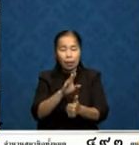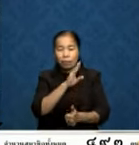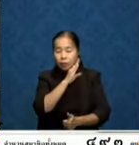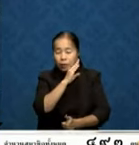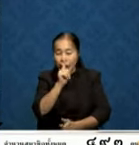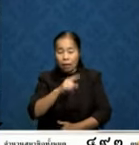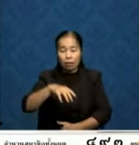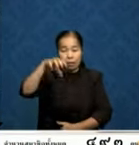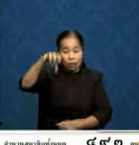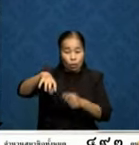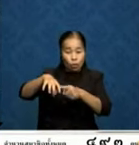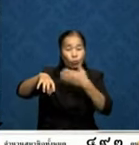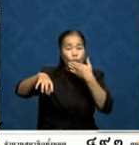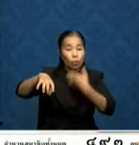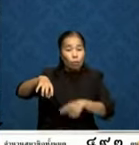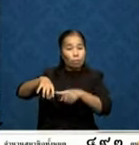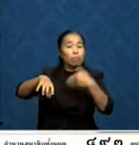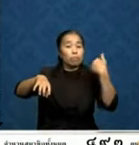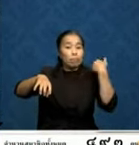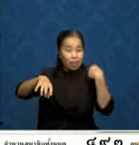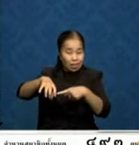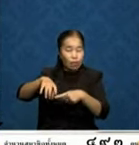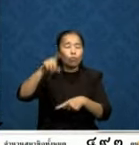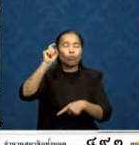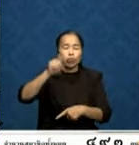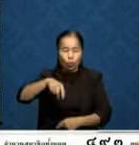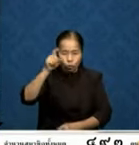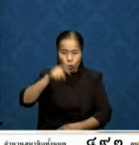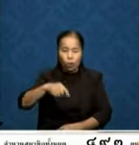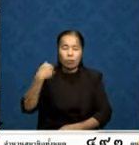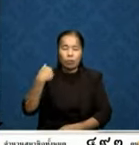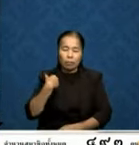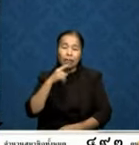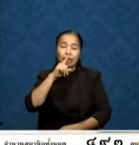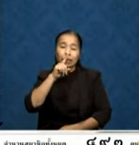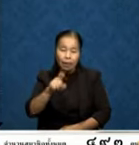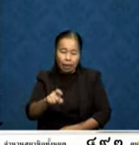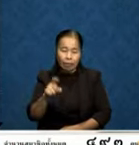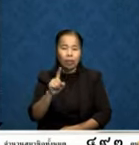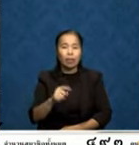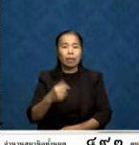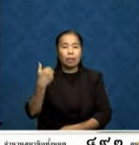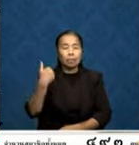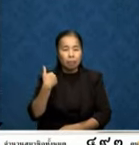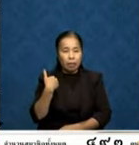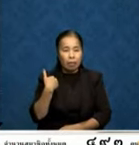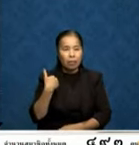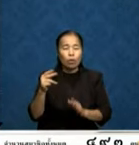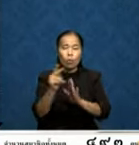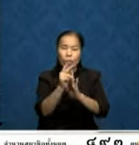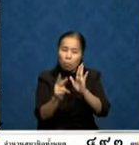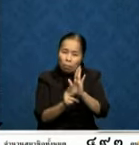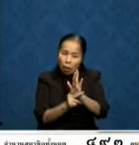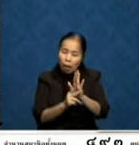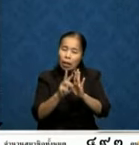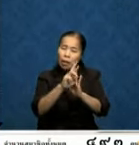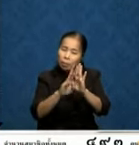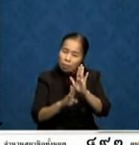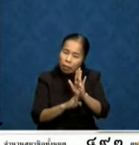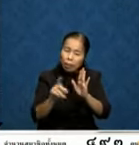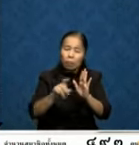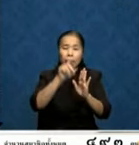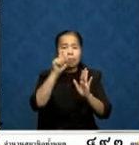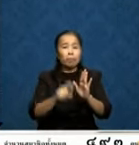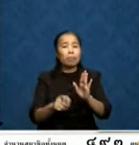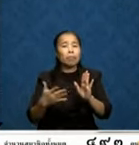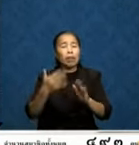านนี้ยังมีอยู่เนี่ยคือจริงๆแล้วควรต้องถามเลยครับว่ามีกฎหรือหมายหรือเปล่าครับที่บอกว่าถ้า